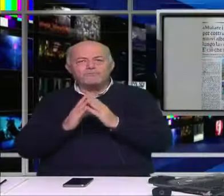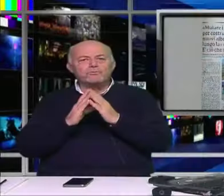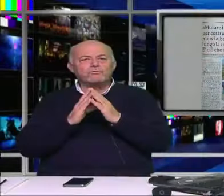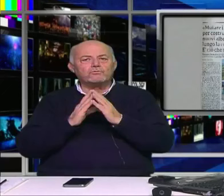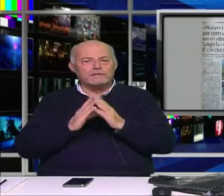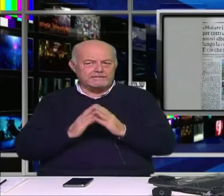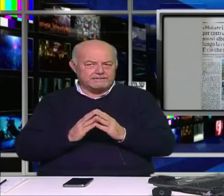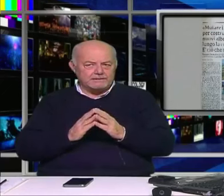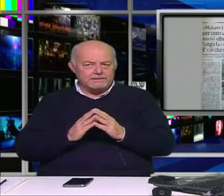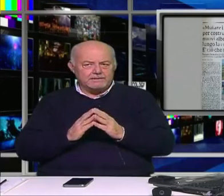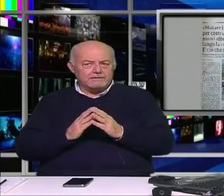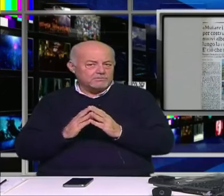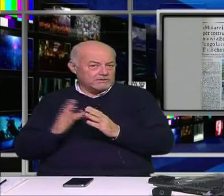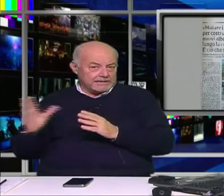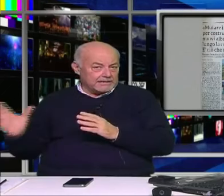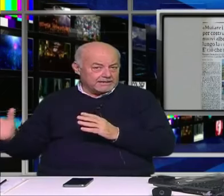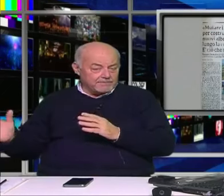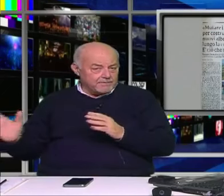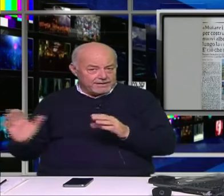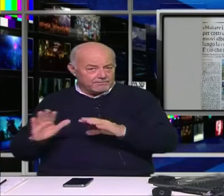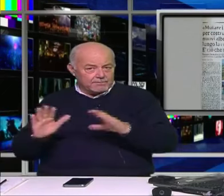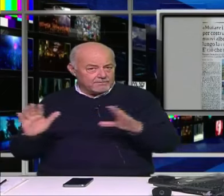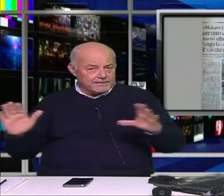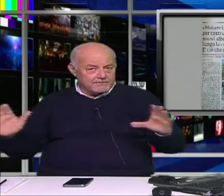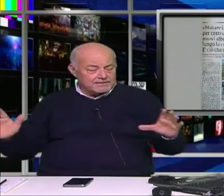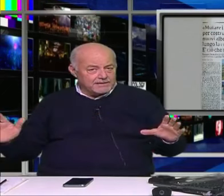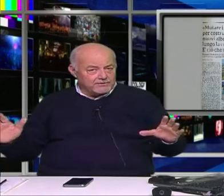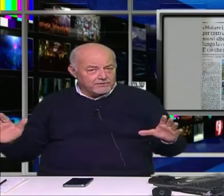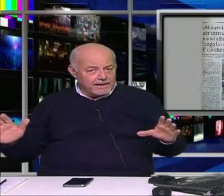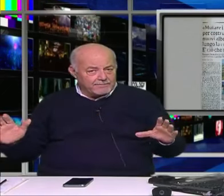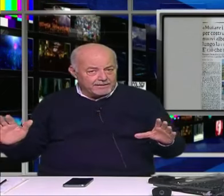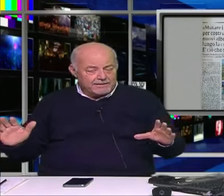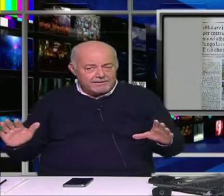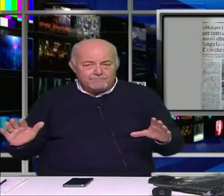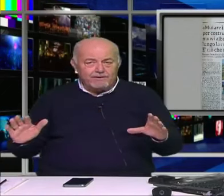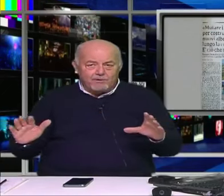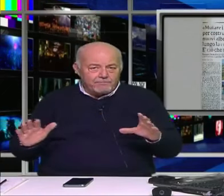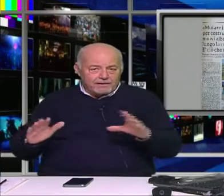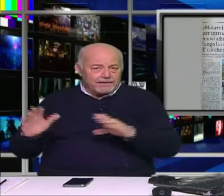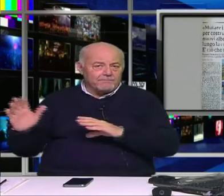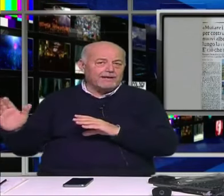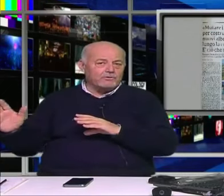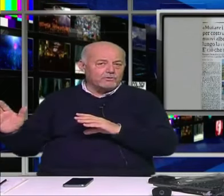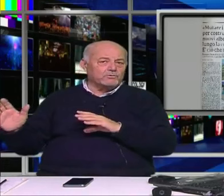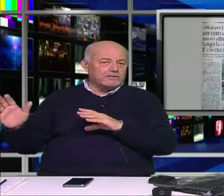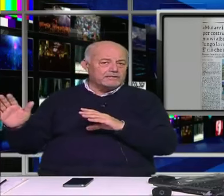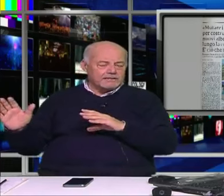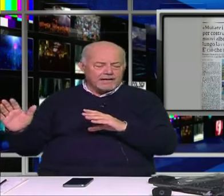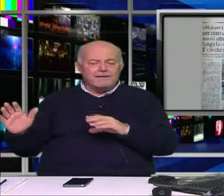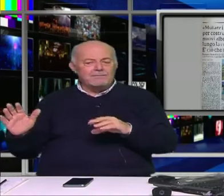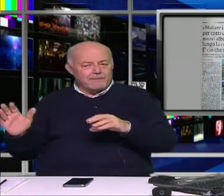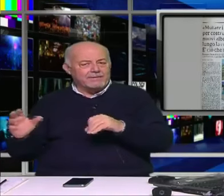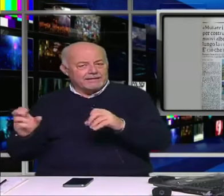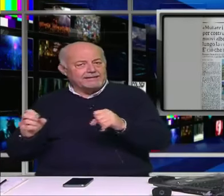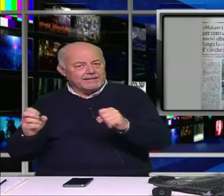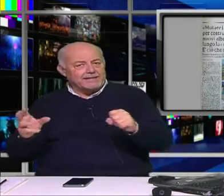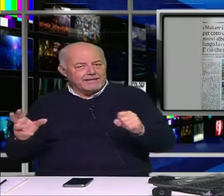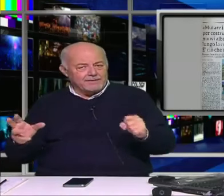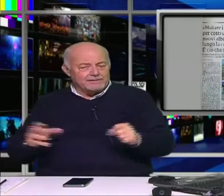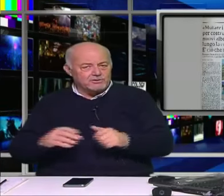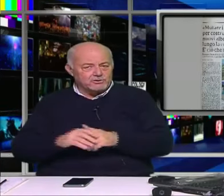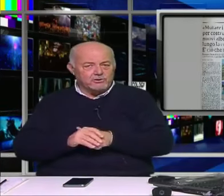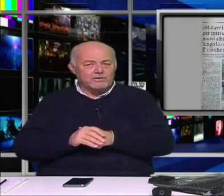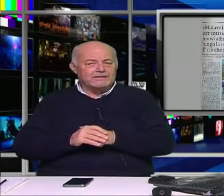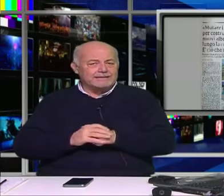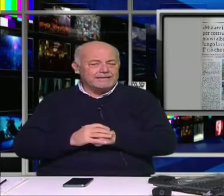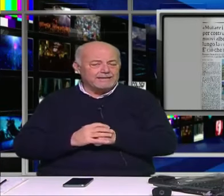vengano più turisti, considerate che il Club Med probabilmente quest'anno non apre, ma non perché mancano i turisti, ma perché